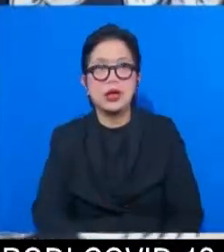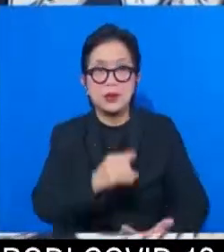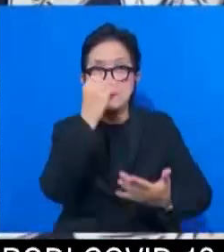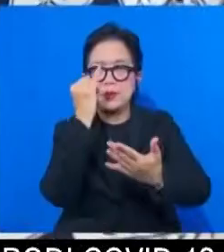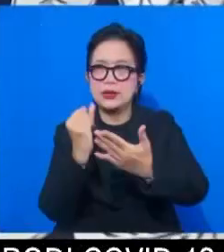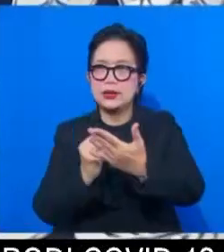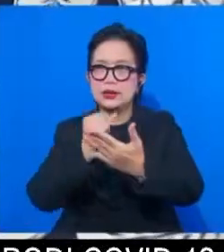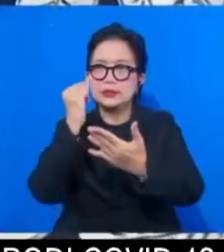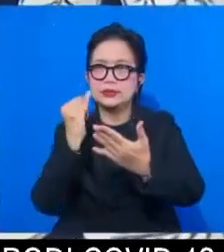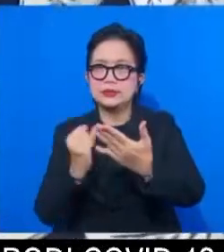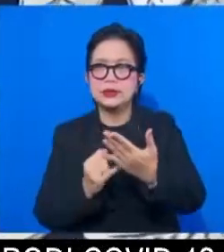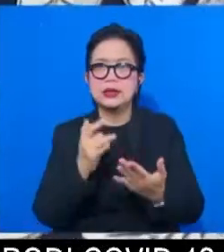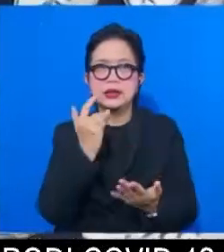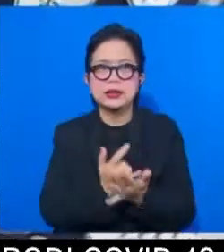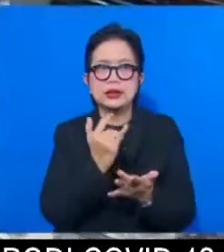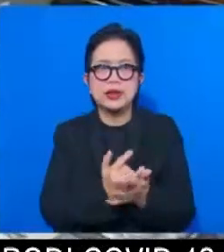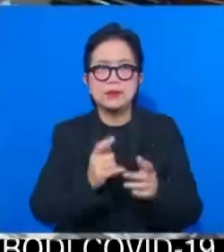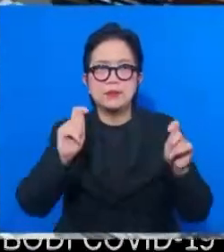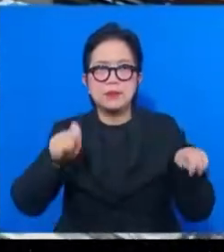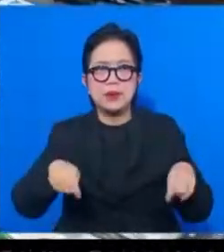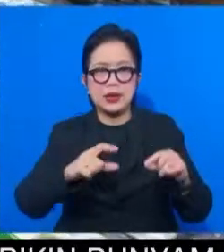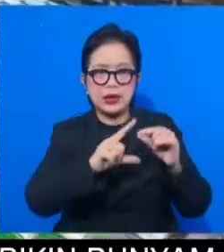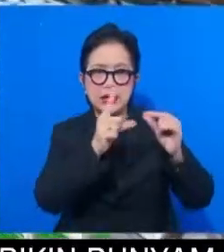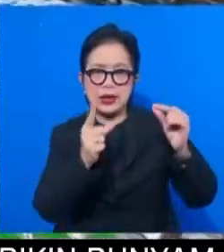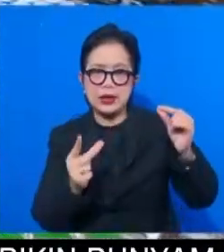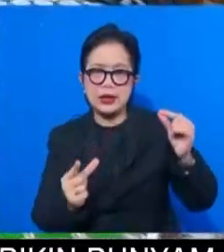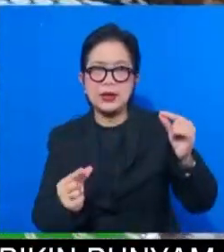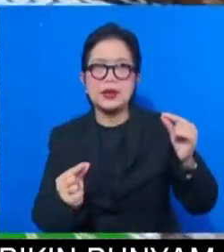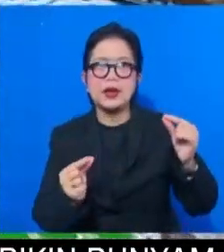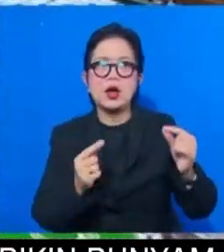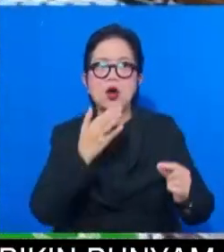masih mempertahankan bahan alami dari tumbuh-tumbuhan sebagai pewarnanya.